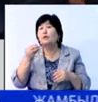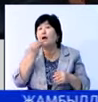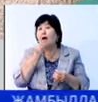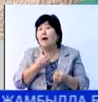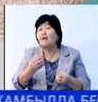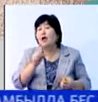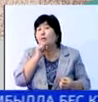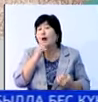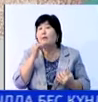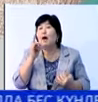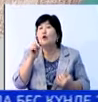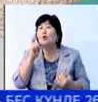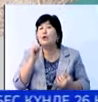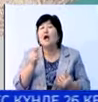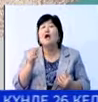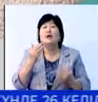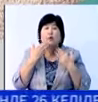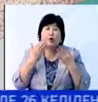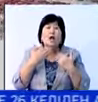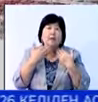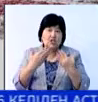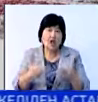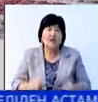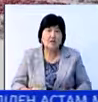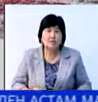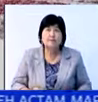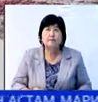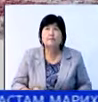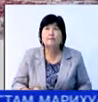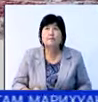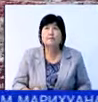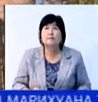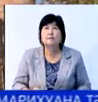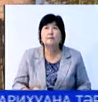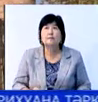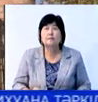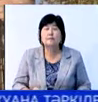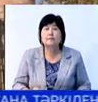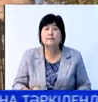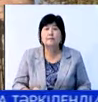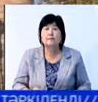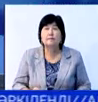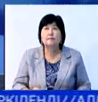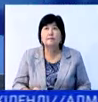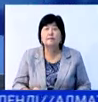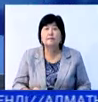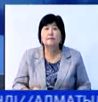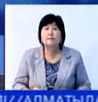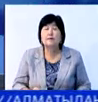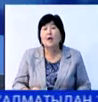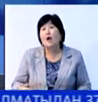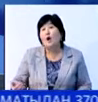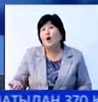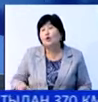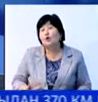баба рухына Құран бағышталды. Асқар Тәжиев, Нұржан Мұзарапшин, Қанат Махамбетов, Қызылорда телеарнасы, Жаңақорған ауданынан.